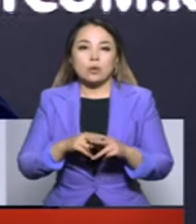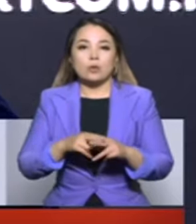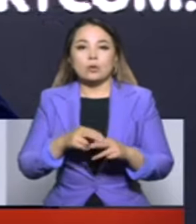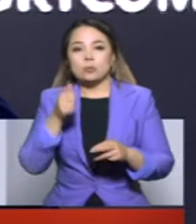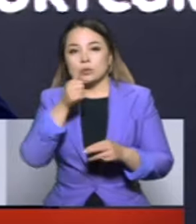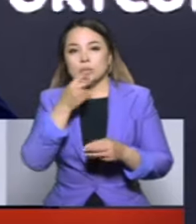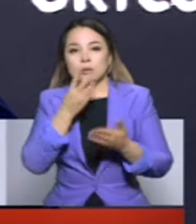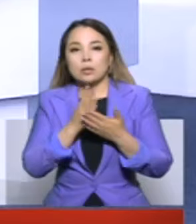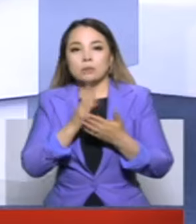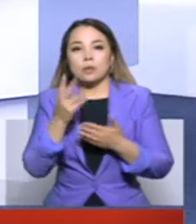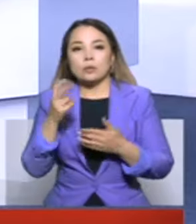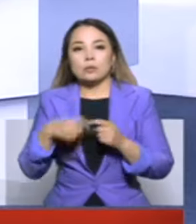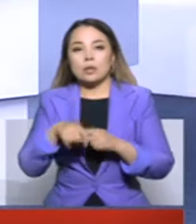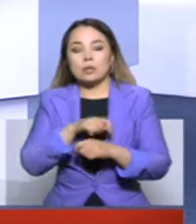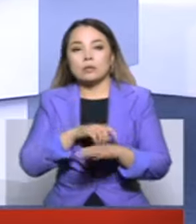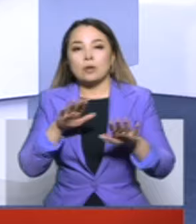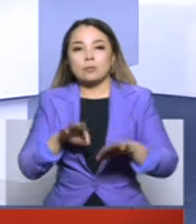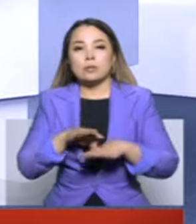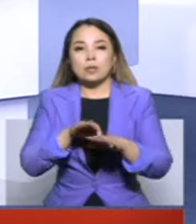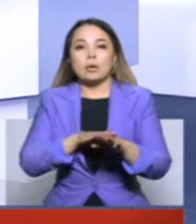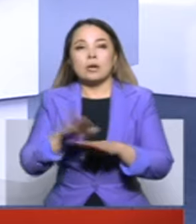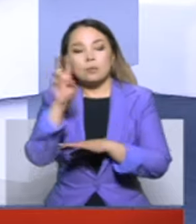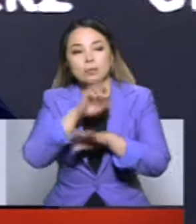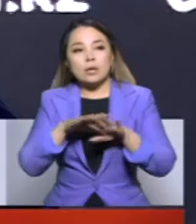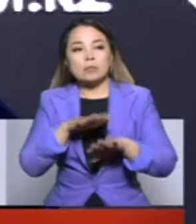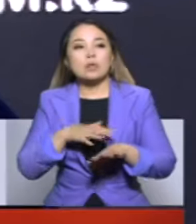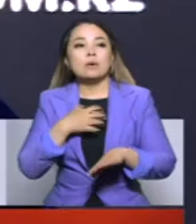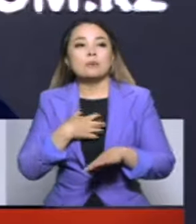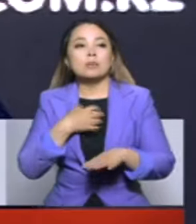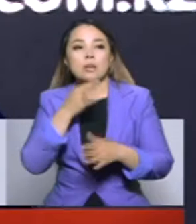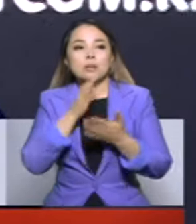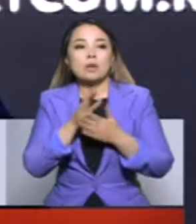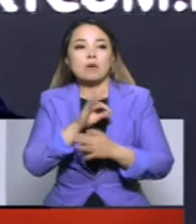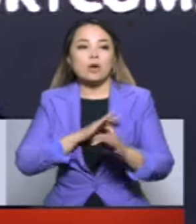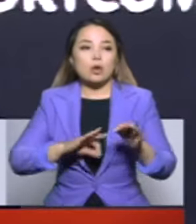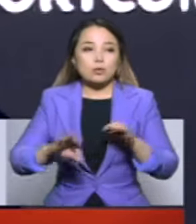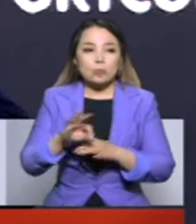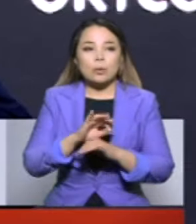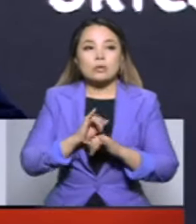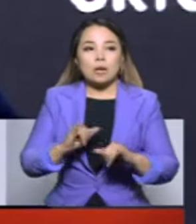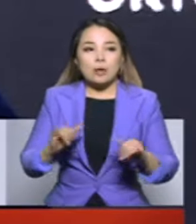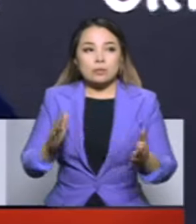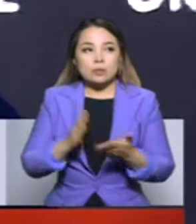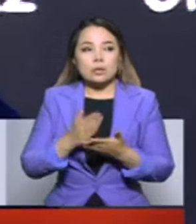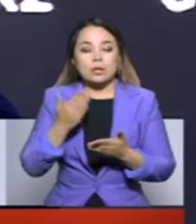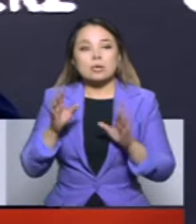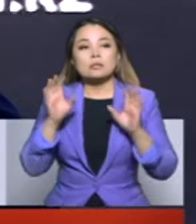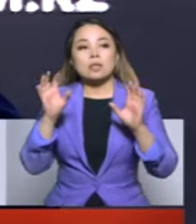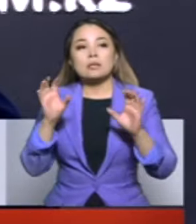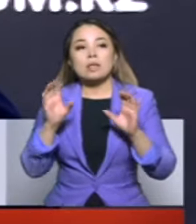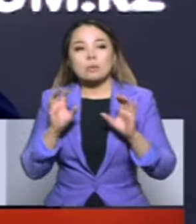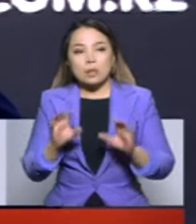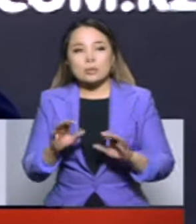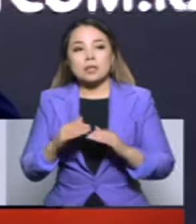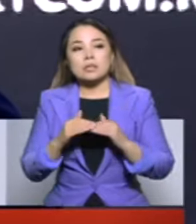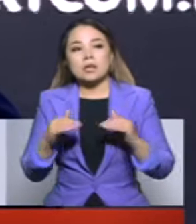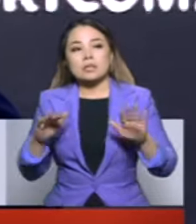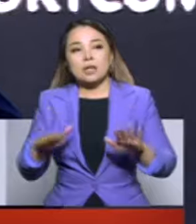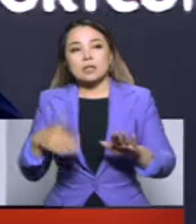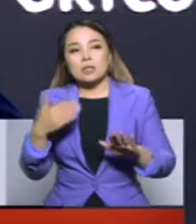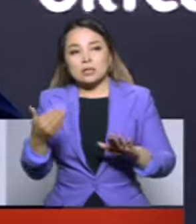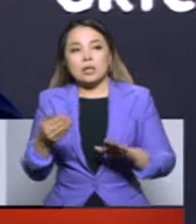өзі 200 шақырымға дейін. Қазір мемлекеттің негізгі фокусы сол инфрақұрылымды дамыту және заңнамалық деңгейде